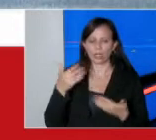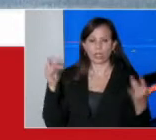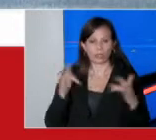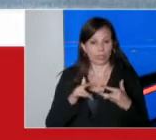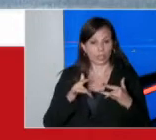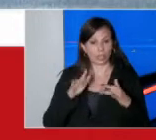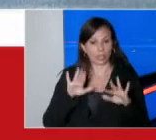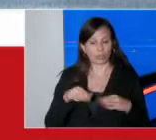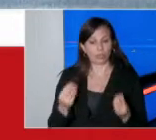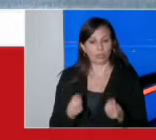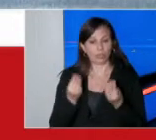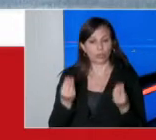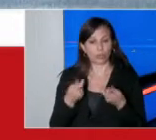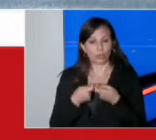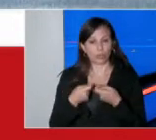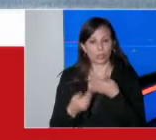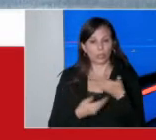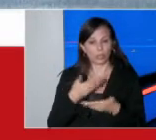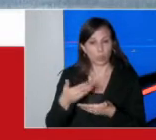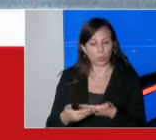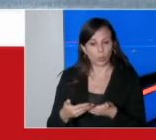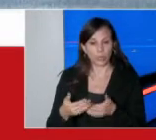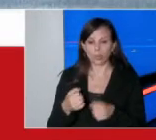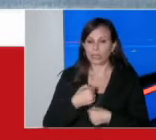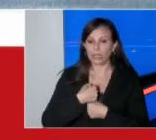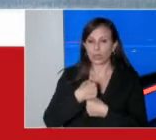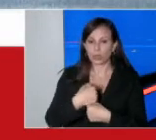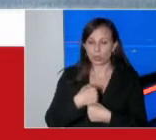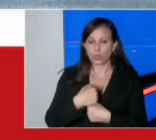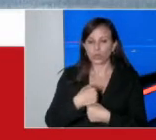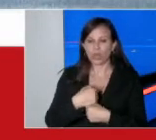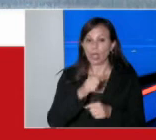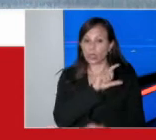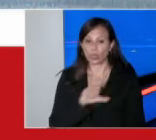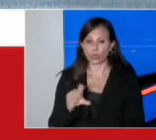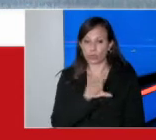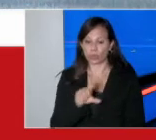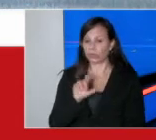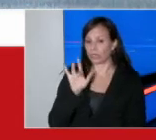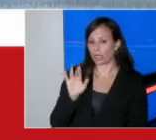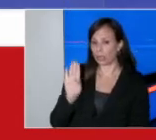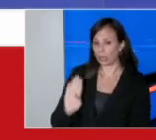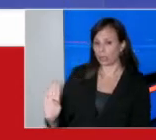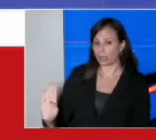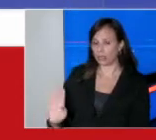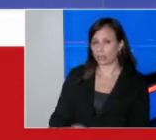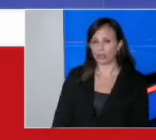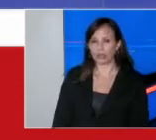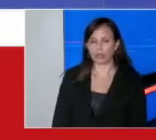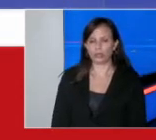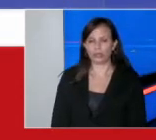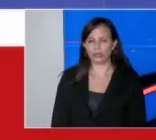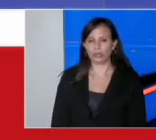גם בדברים שהוא אומר, מבחינת התקדמות וייצוג של האישומים נגד נתניהו? תראה,